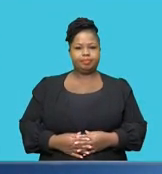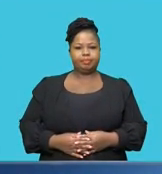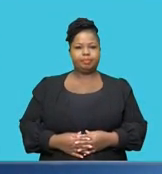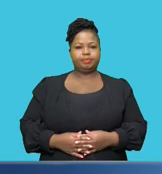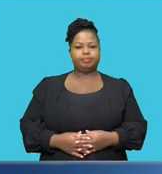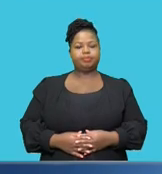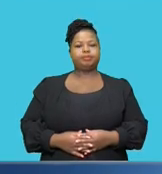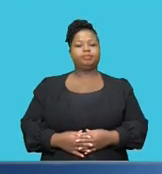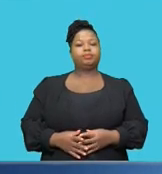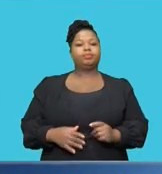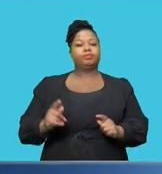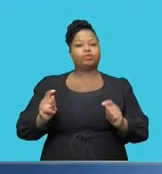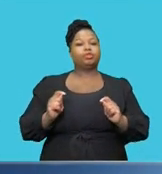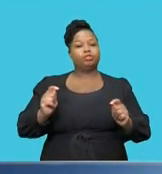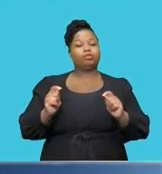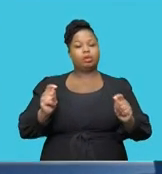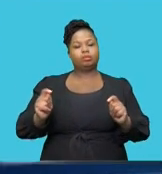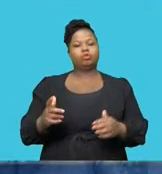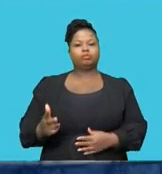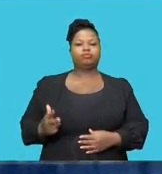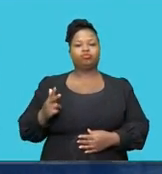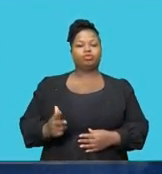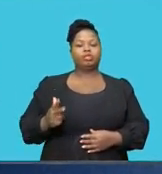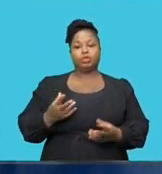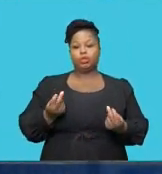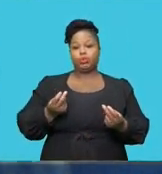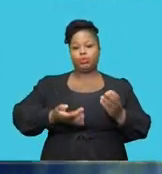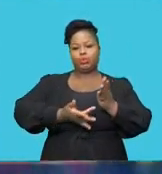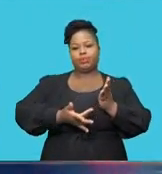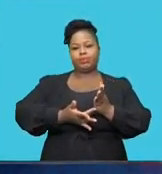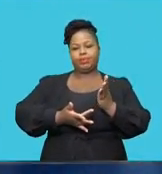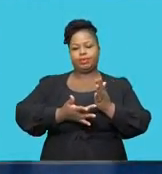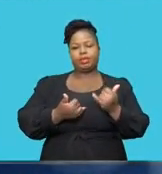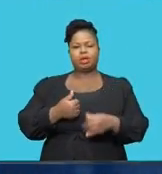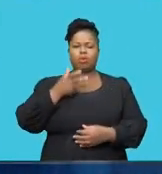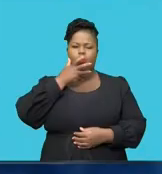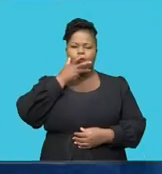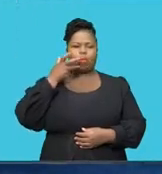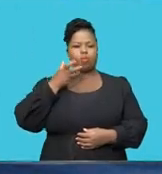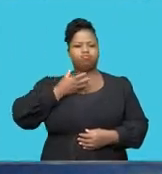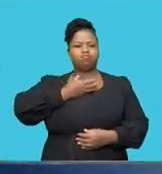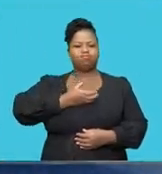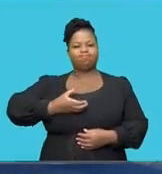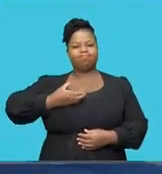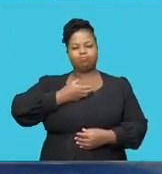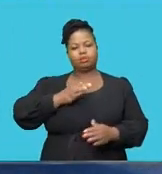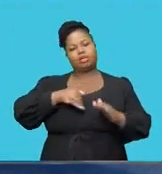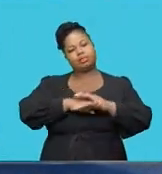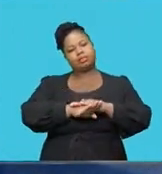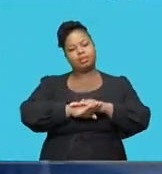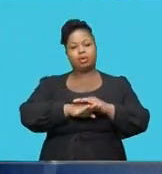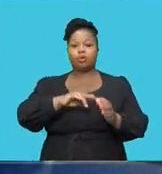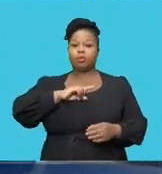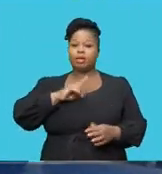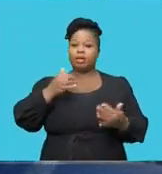Usha lwezitimela lusho ngobuxakaxaka obusho obehlukile ngaphakathi sithokomele sikhudumele sintofontofo